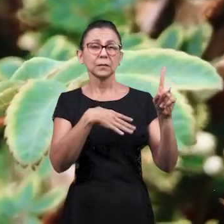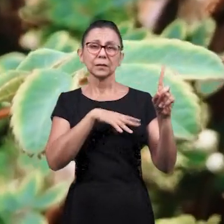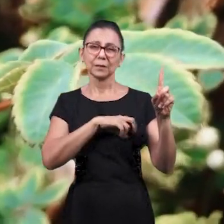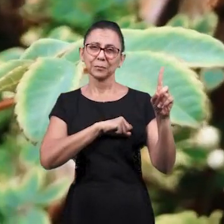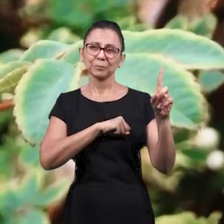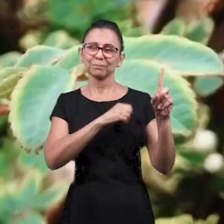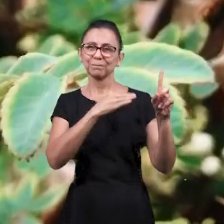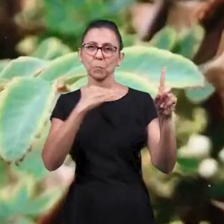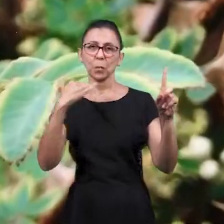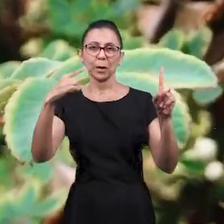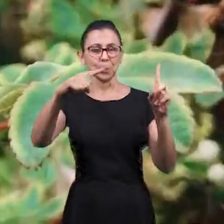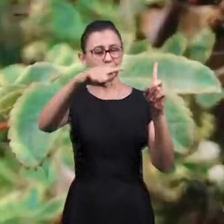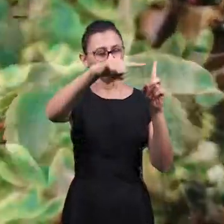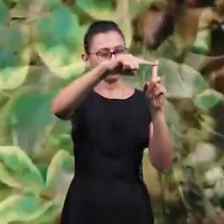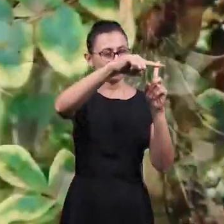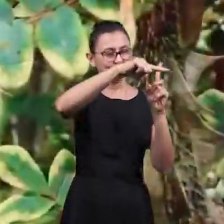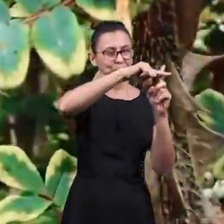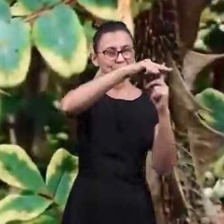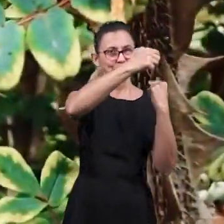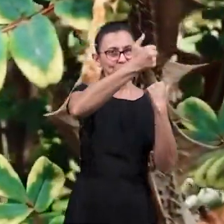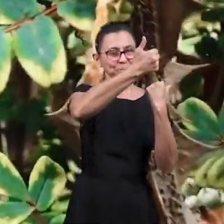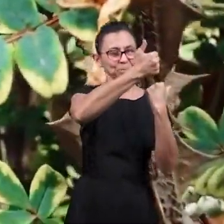выразившись там, на кресте.